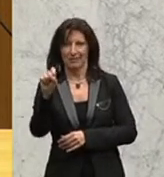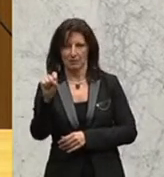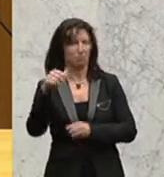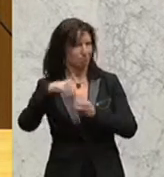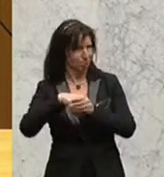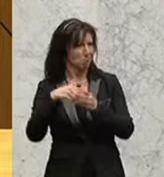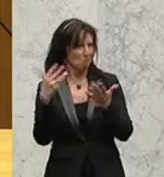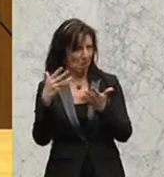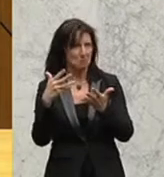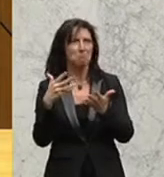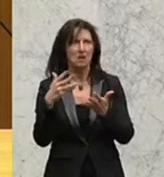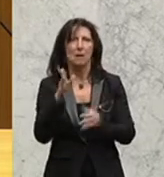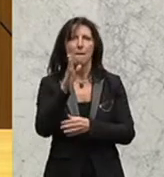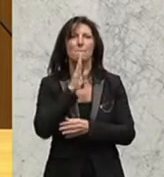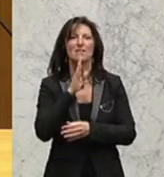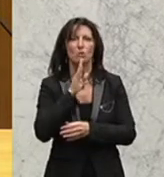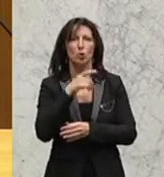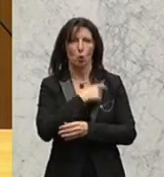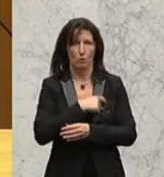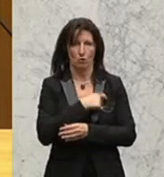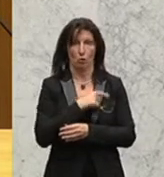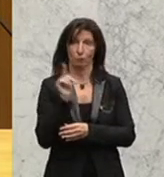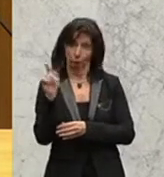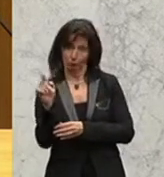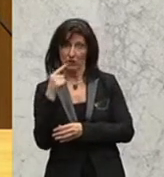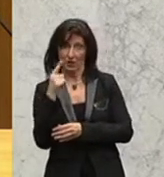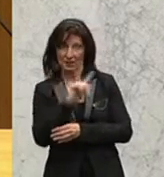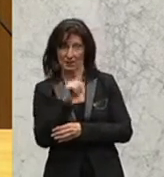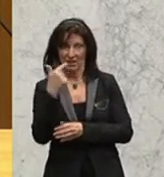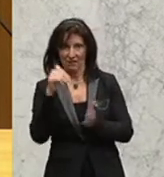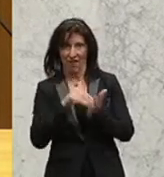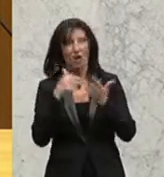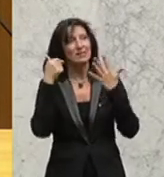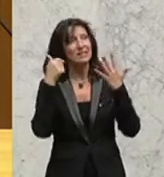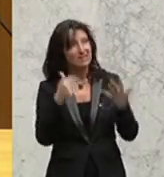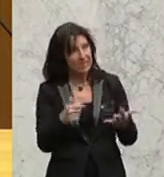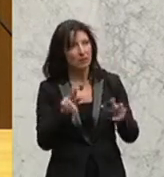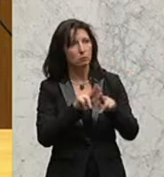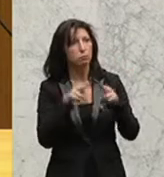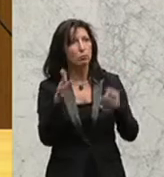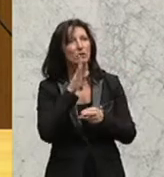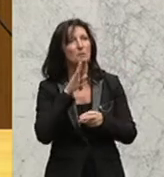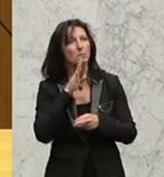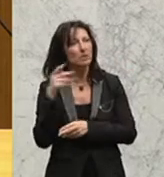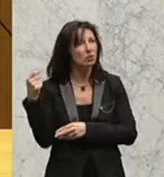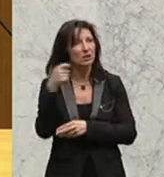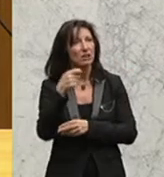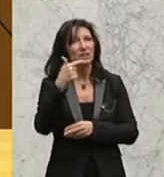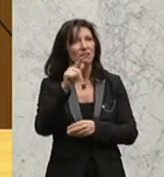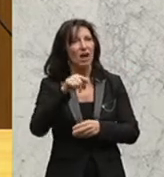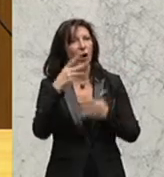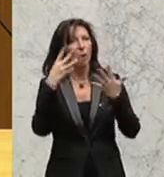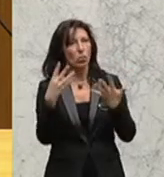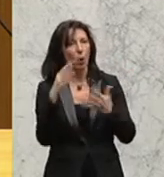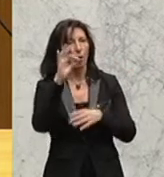Pensionskommission, die sagt, bis 2060 steigt der Zuschuss zu den Bundespensionen von 2,9%